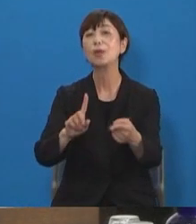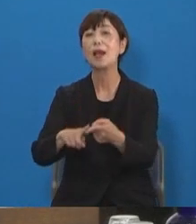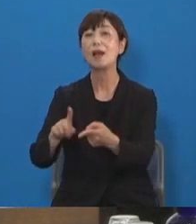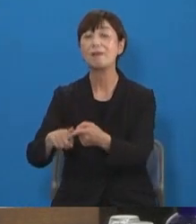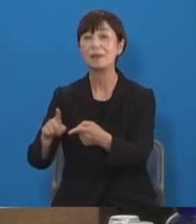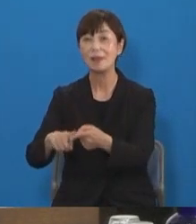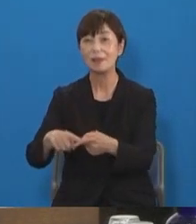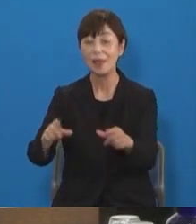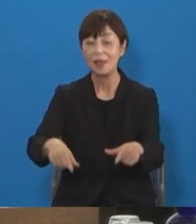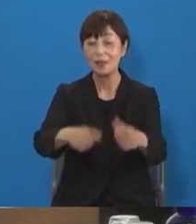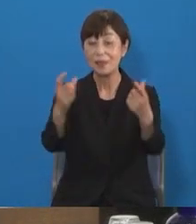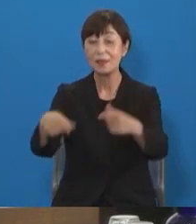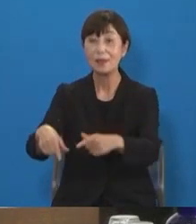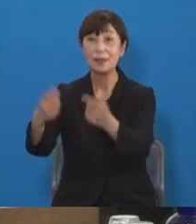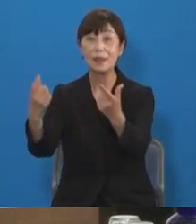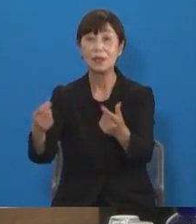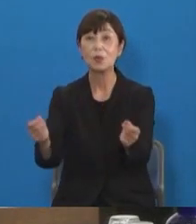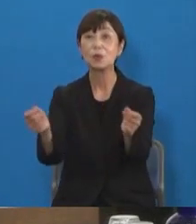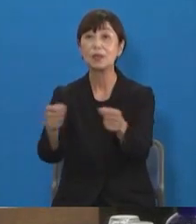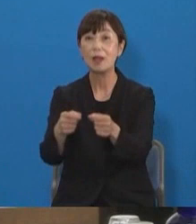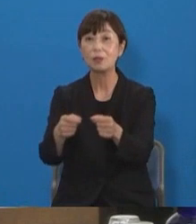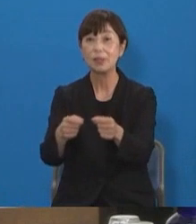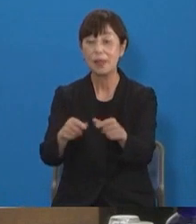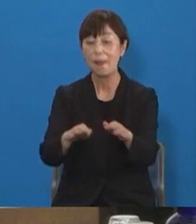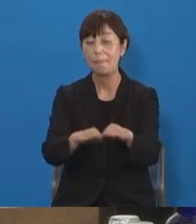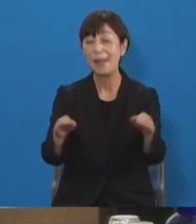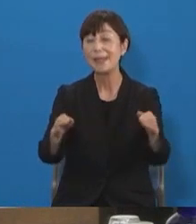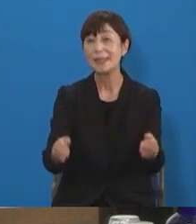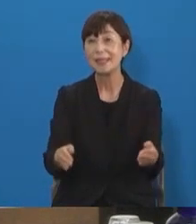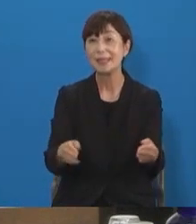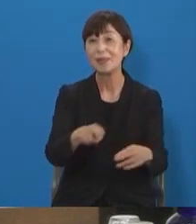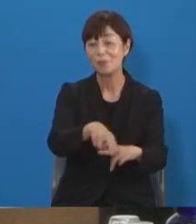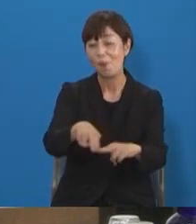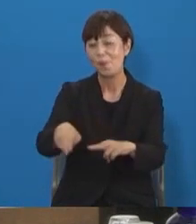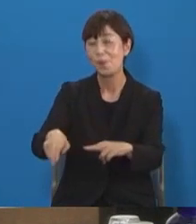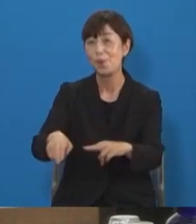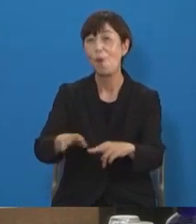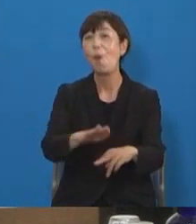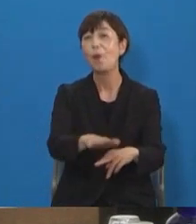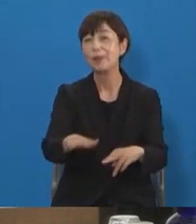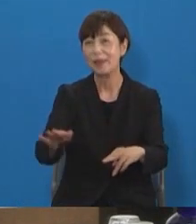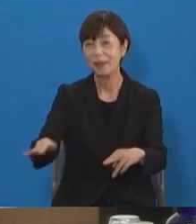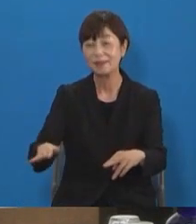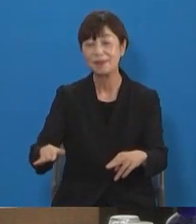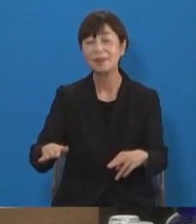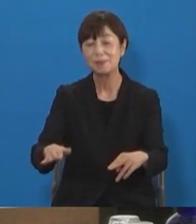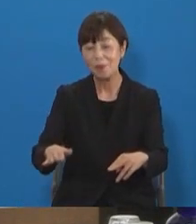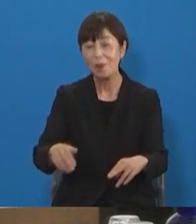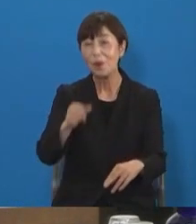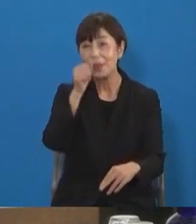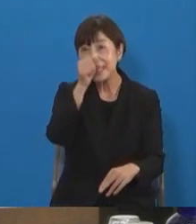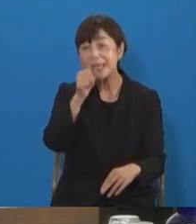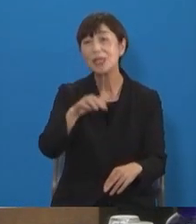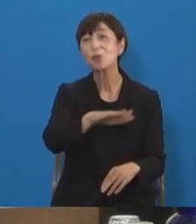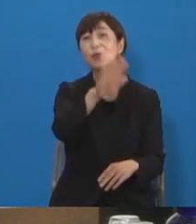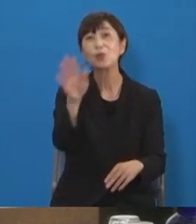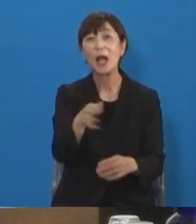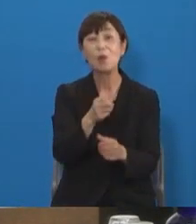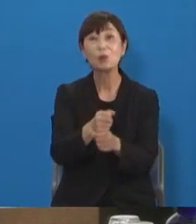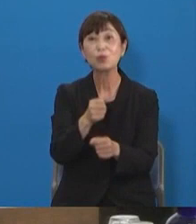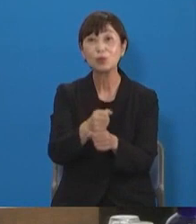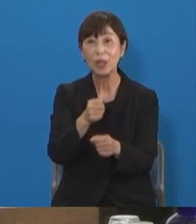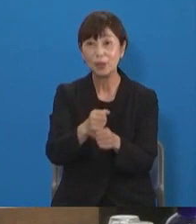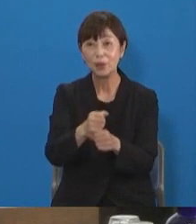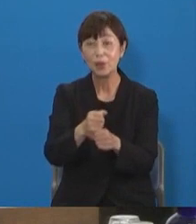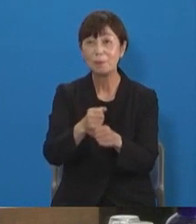台の周囲にベンチ等を設置することにより、快適で糸になる歩行空間を創出しております。また民間の